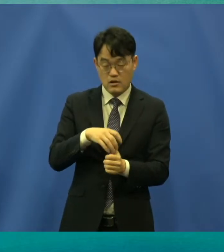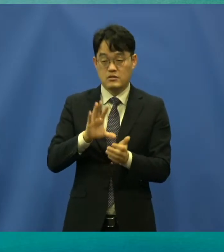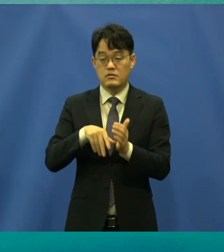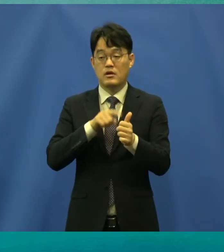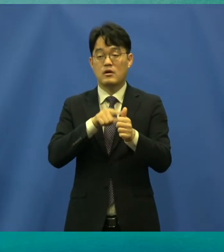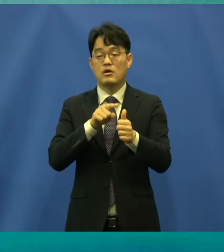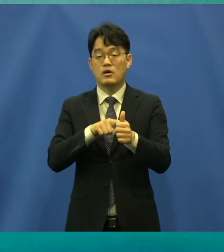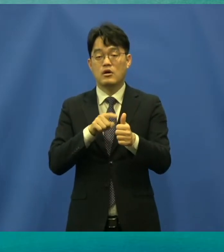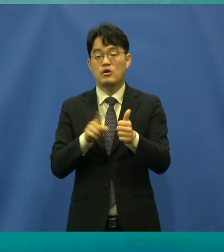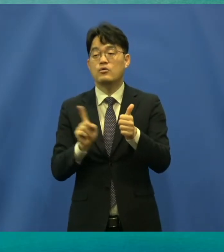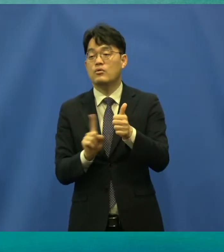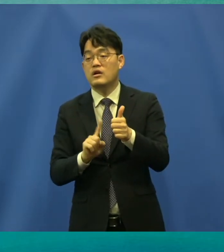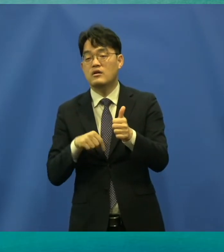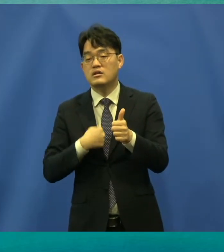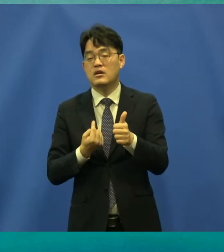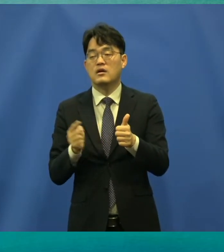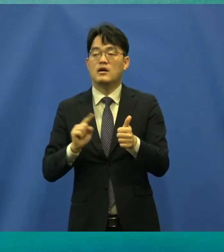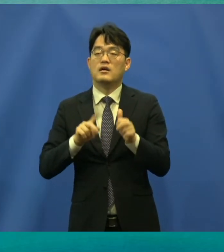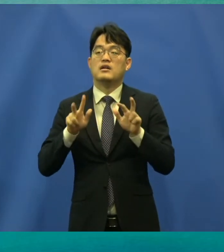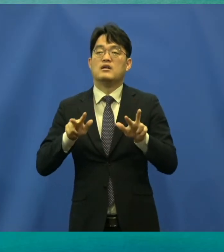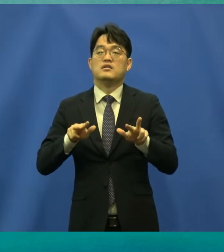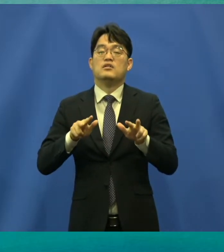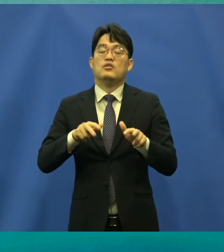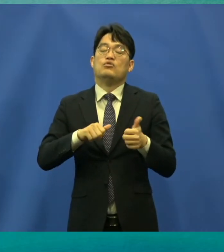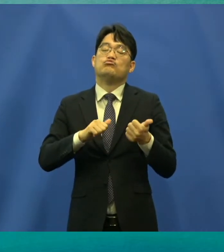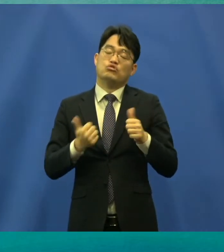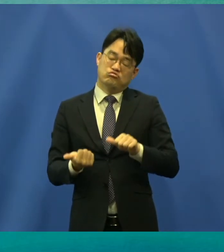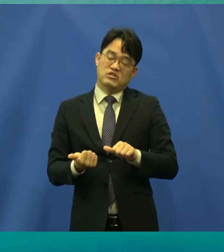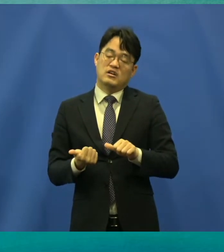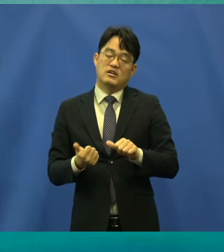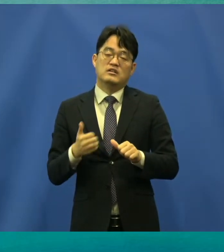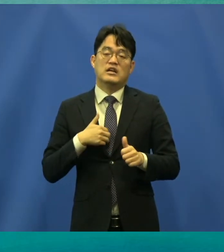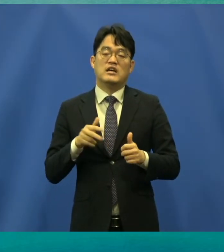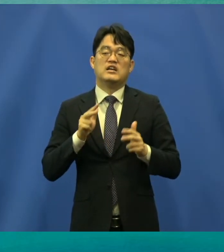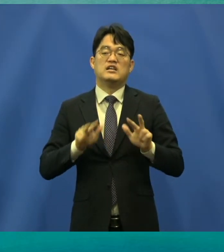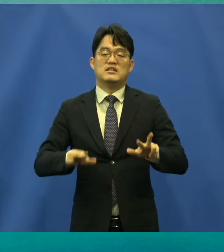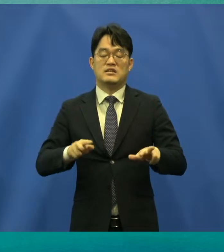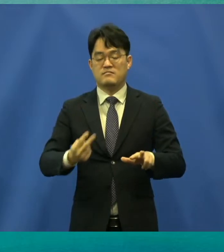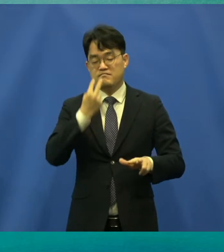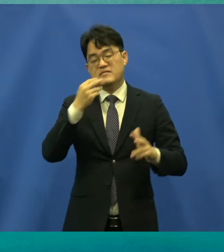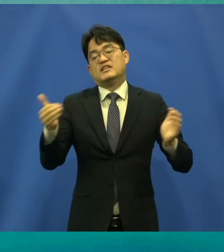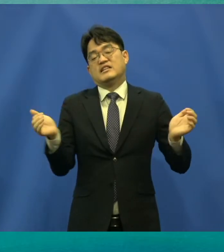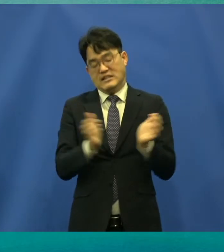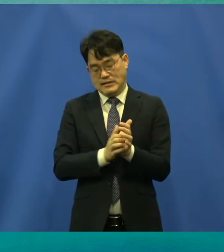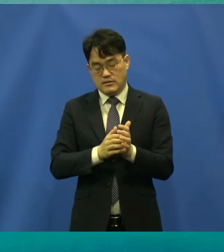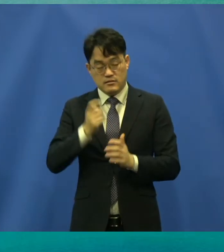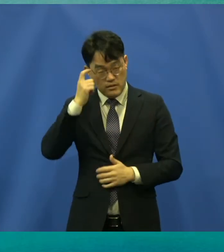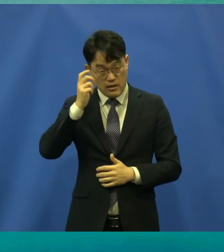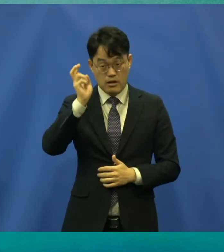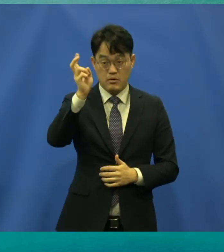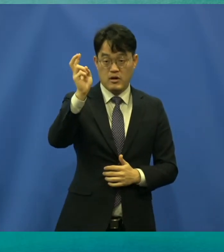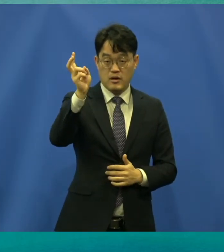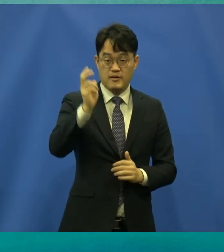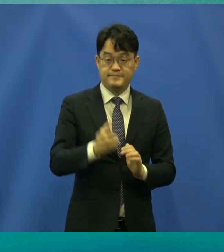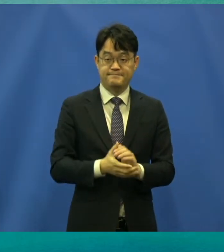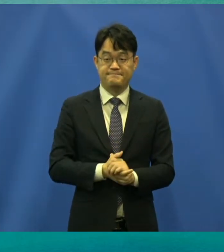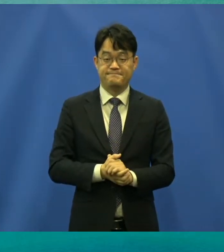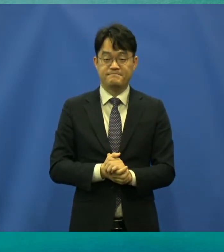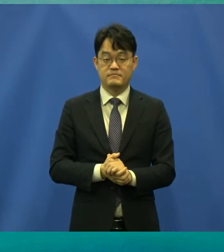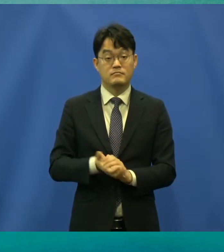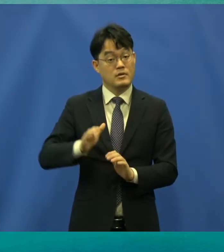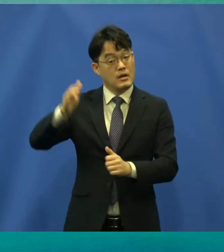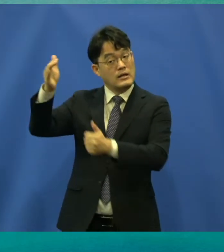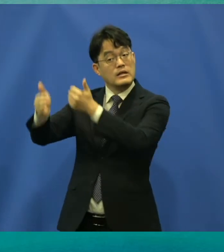거기서 산다고 생각을 했겠습니까? 끝이죠. 끝이라고 생각을 했습니다. 그런데